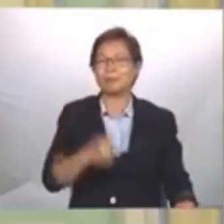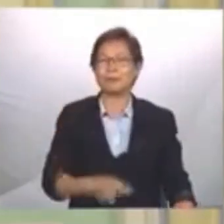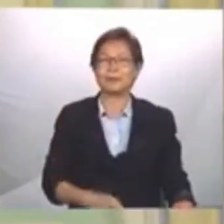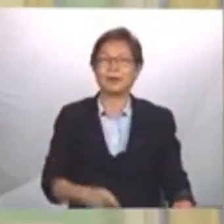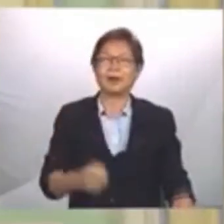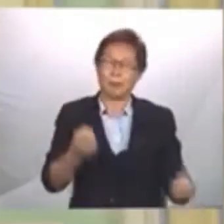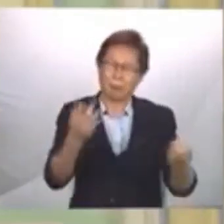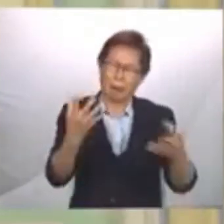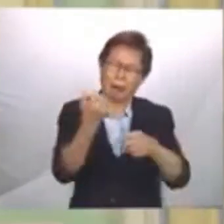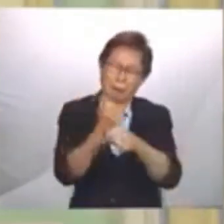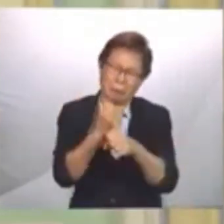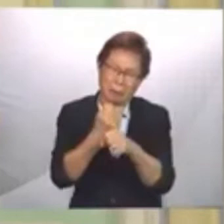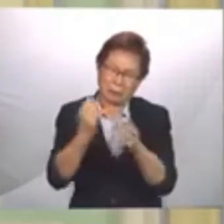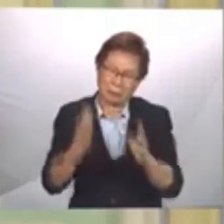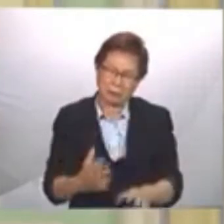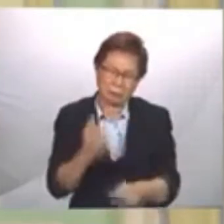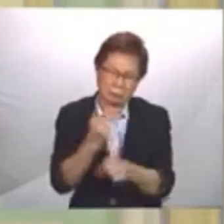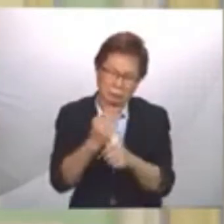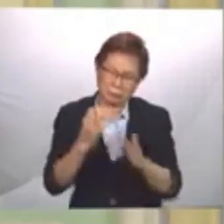bekerja terpaksa